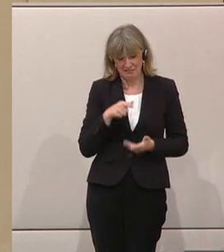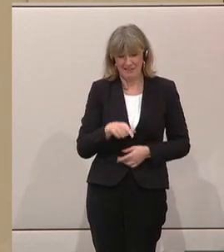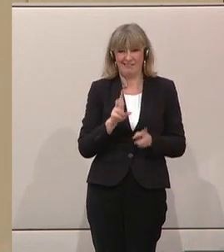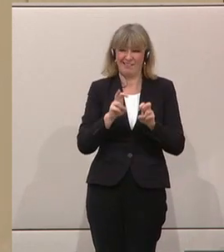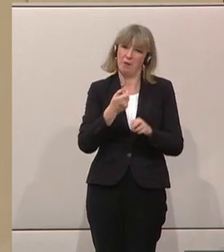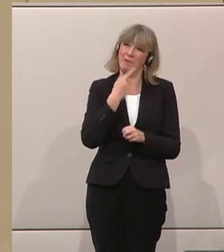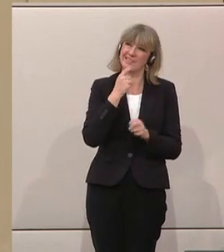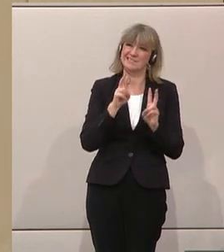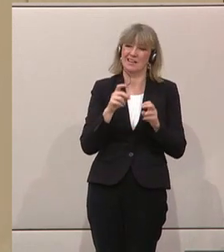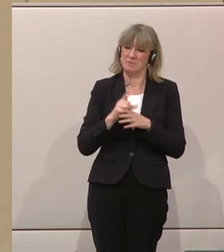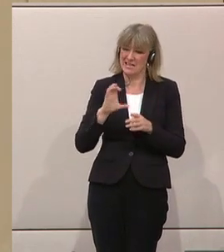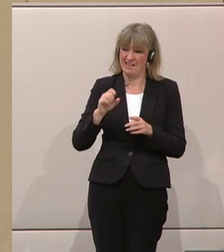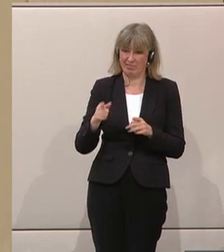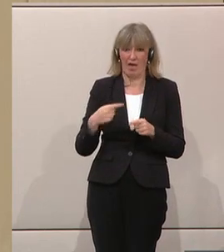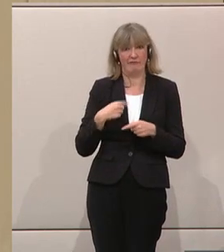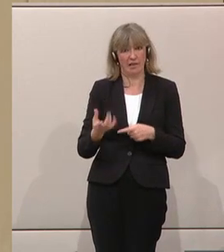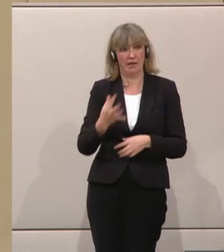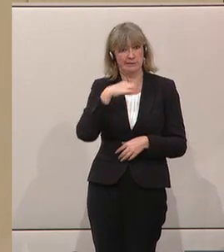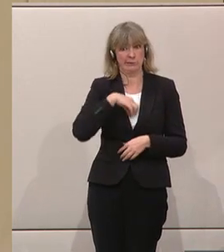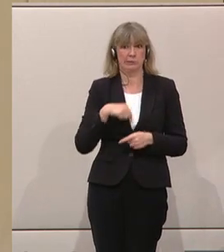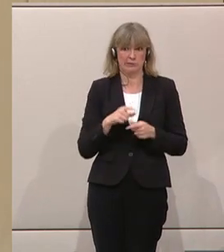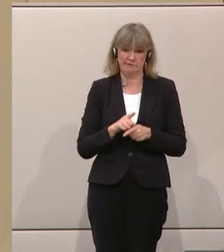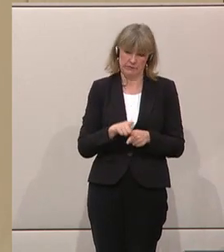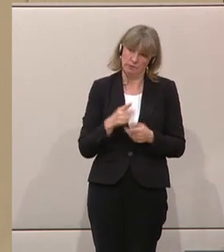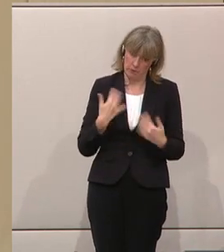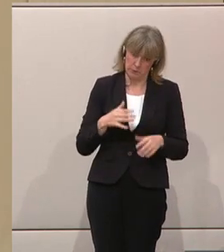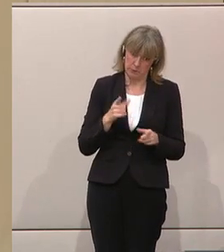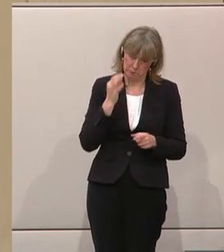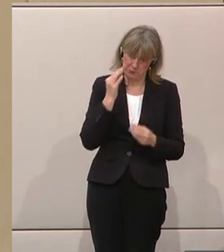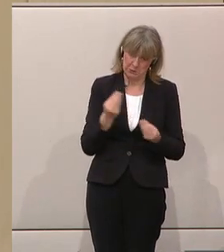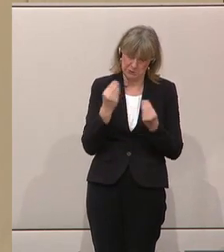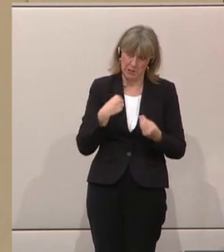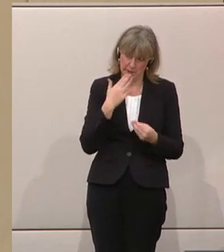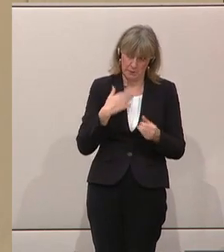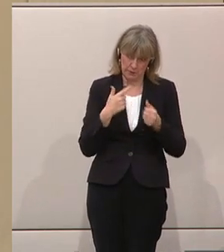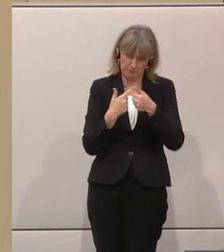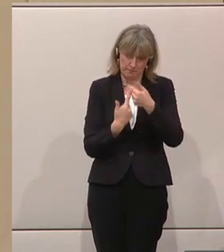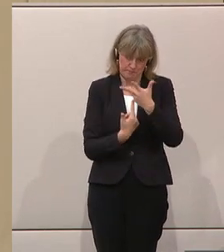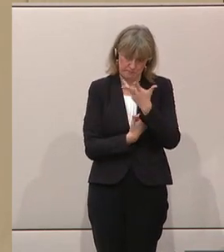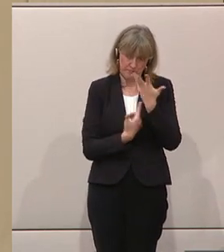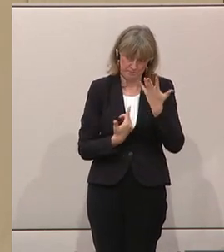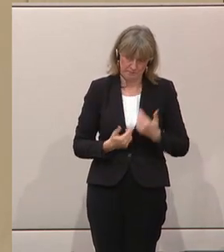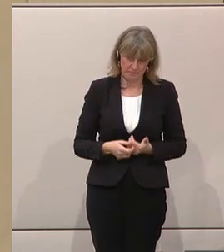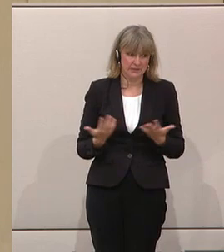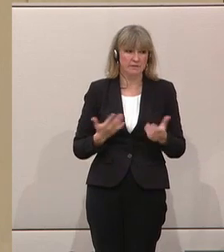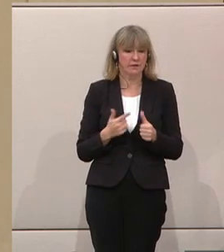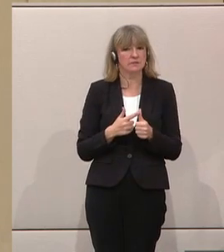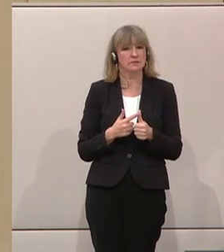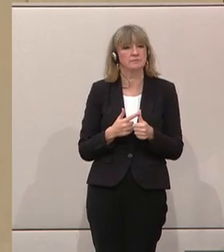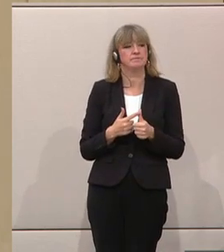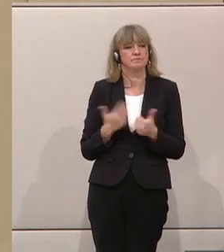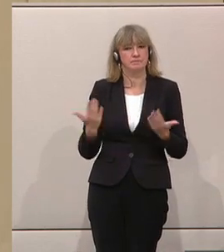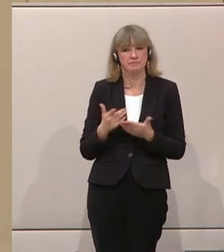mit CETA zu schlucken haben, eine äußerst bittere ist, möchte ich jetzt an ein paar Punkten ausführen. Einer davon ist der